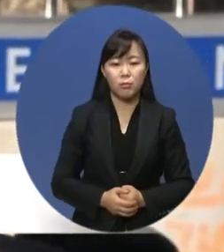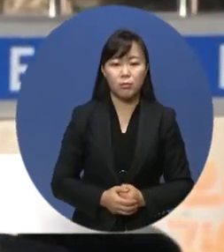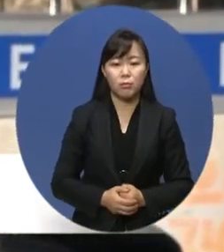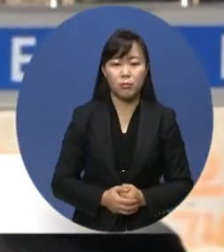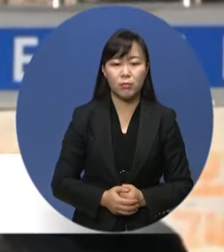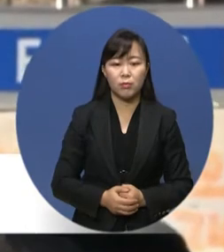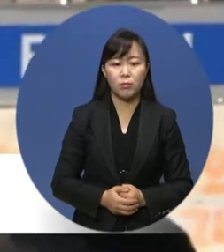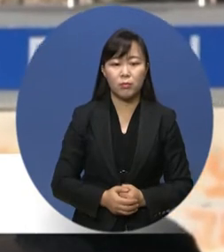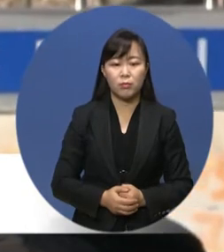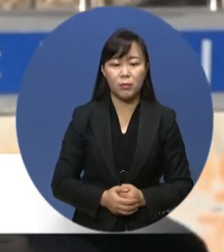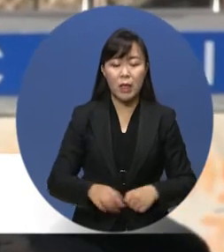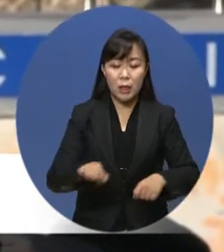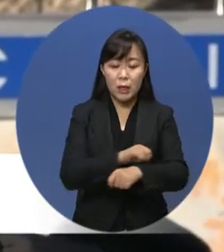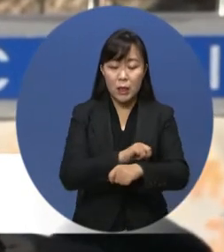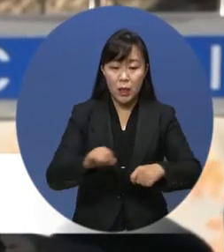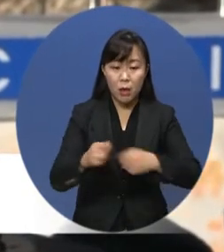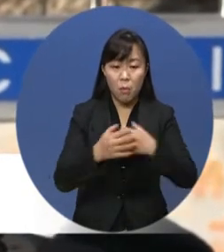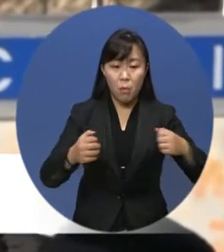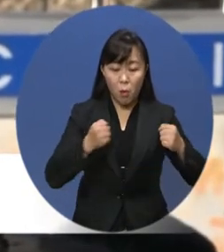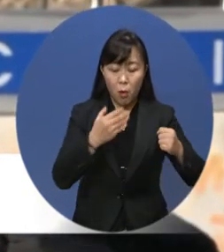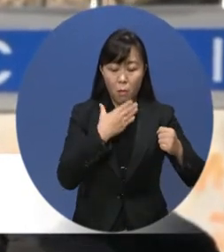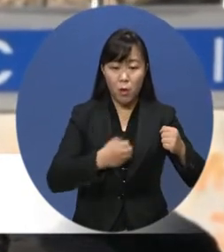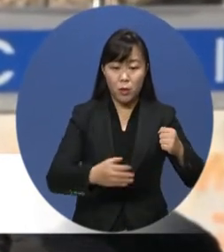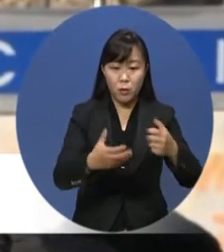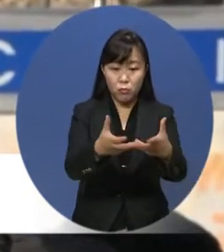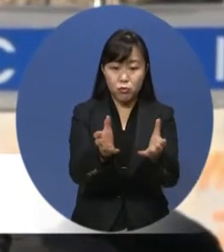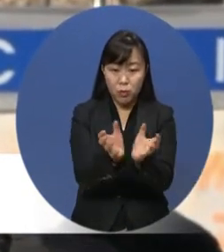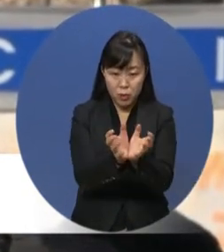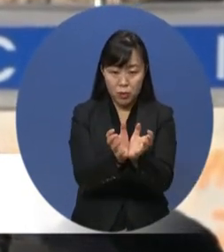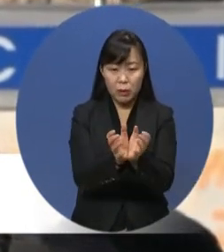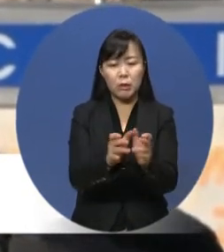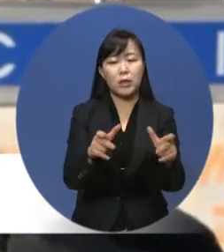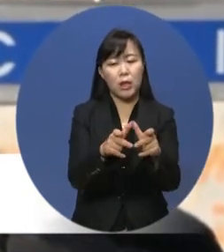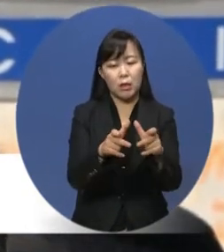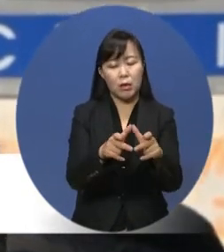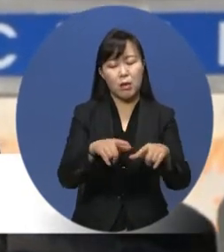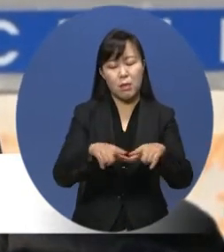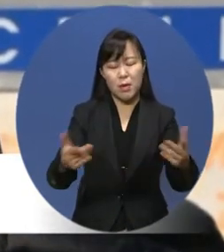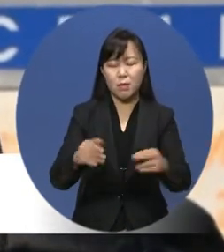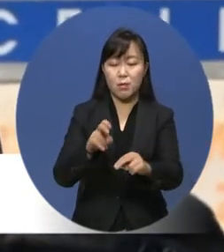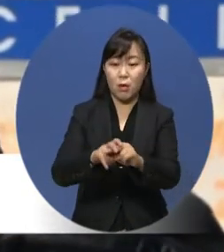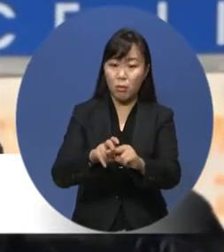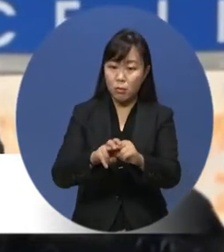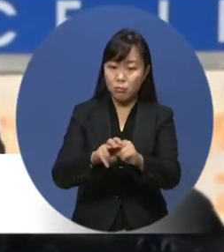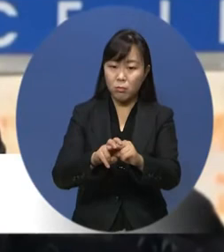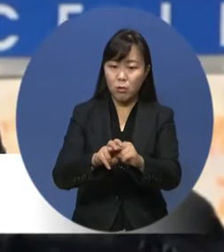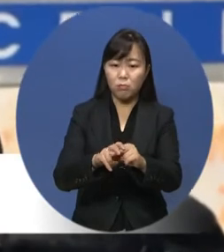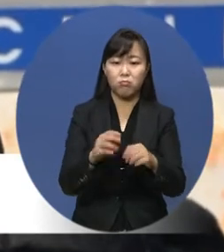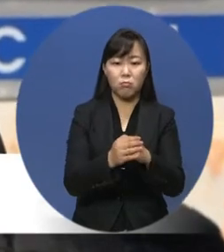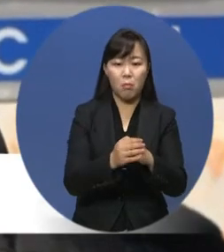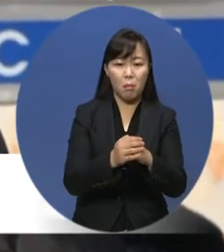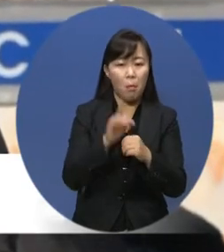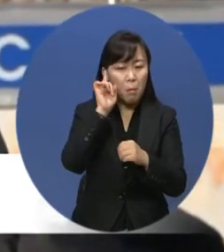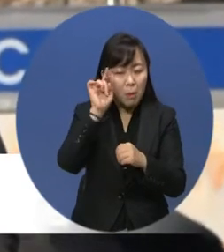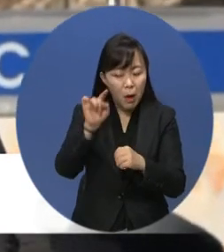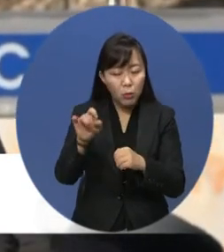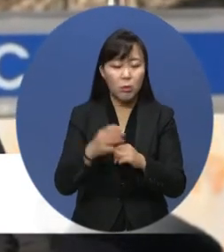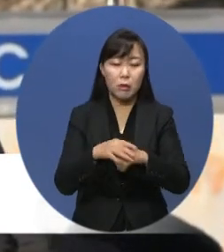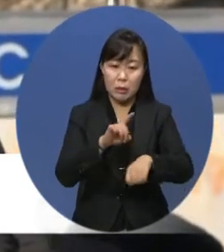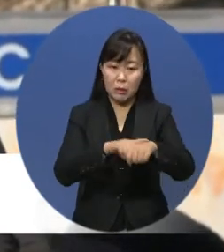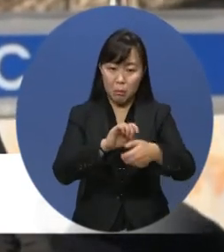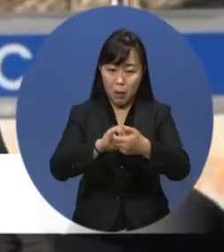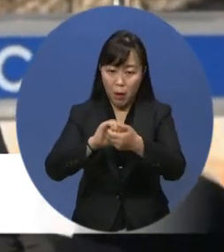있습니다. 특히나 보건복지부는 장애인의 일반형 일자리로 해서 전일제와 시간제 그리고